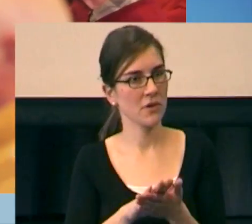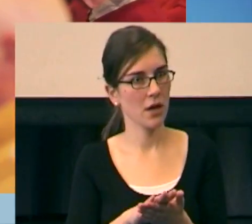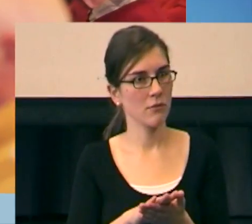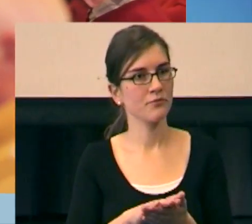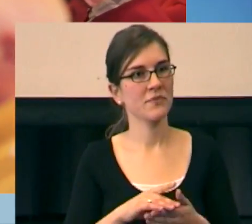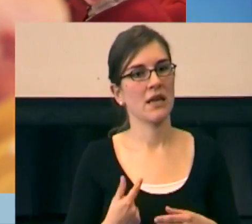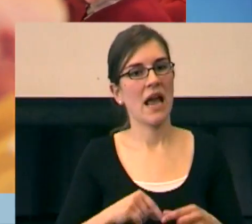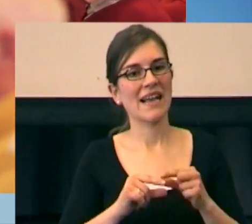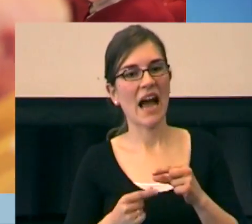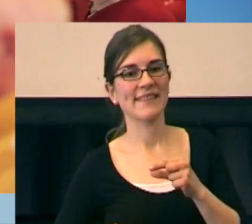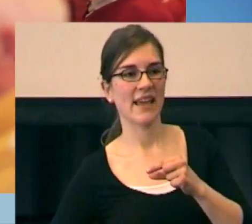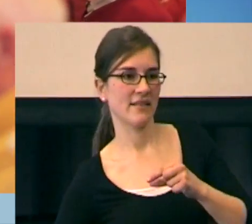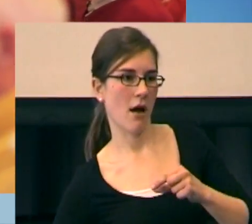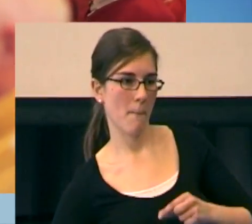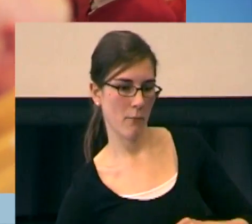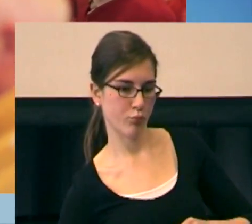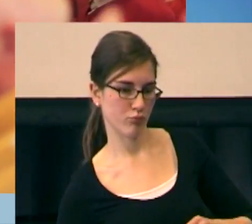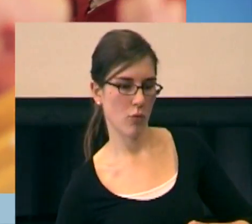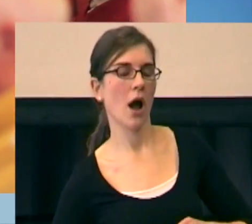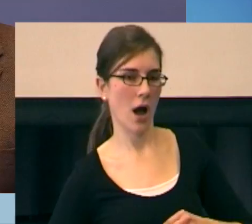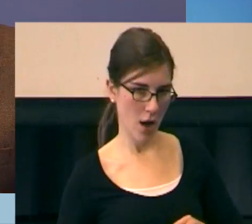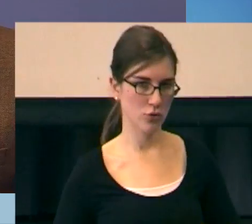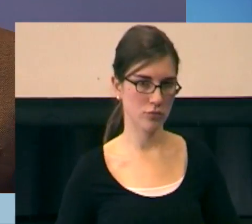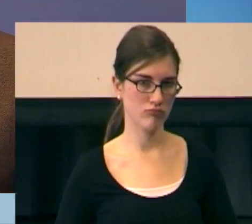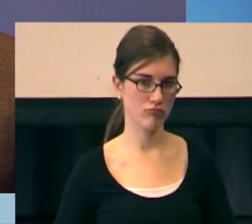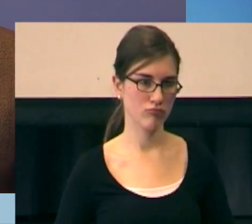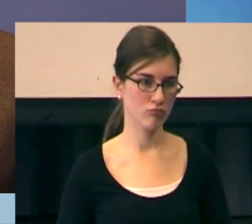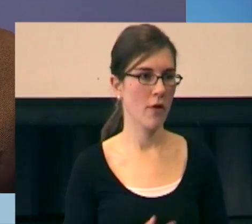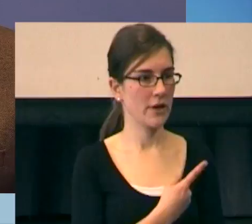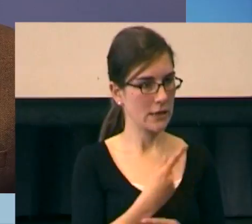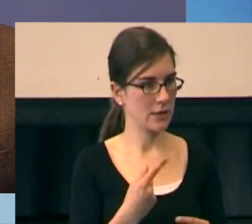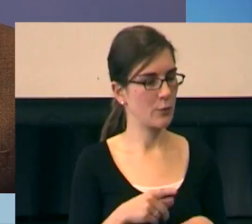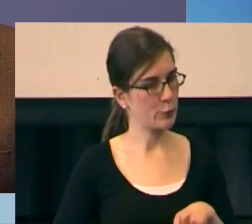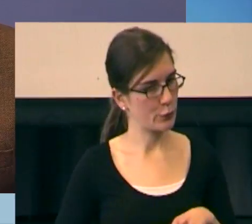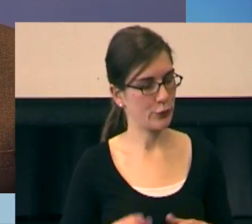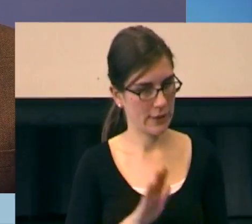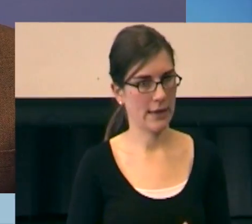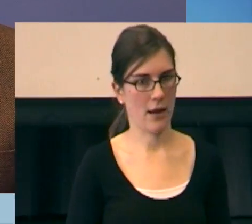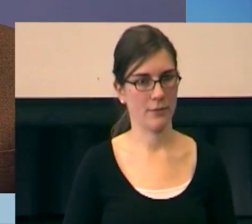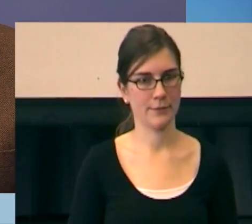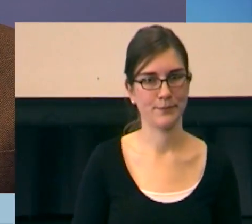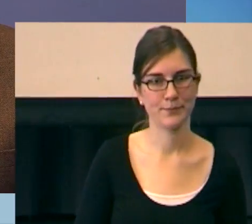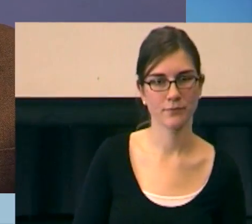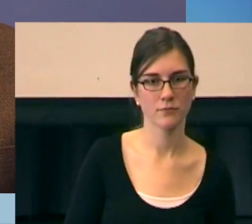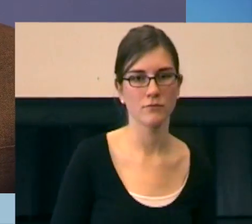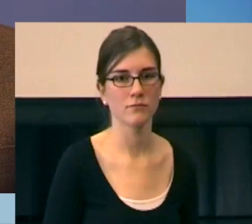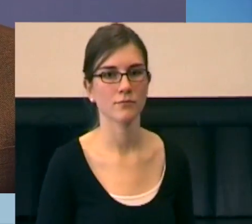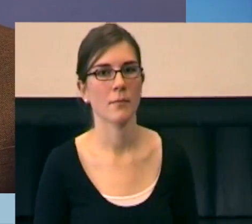Katheter raus und das ist als solches erst mal die Operationsmethode.